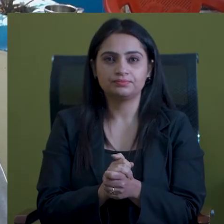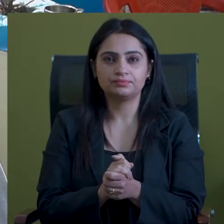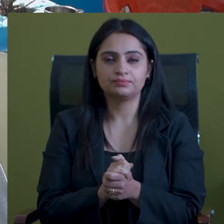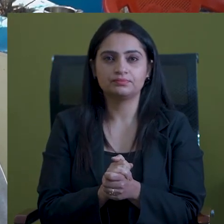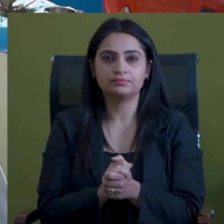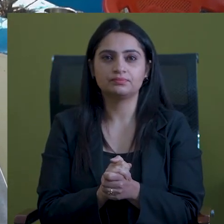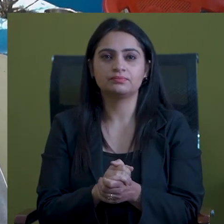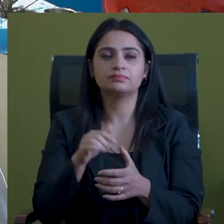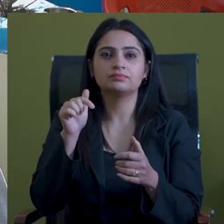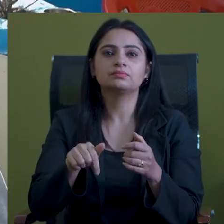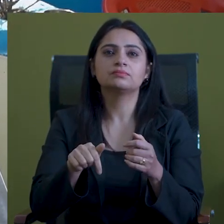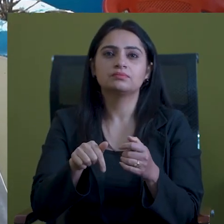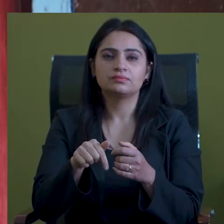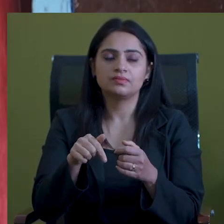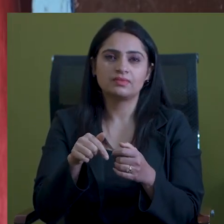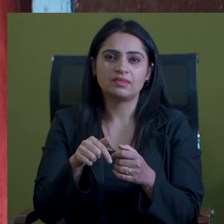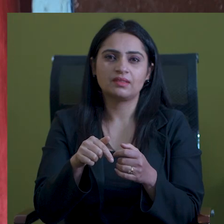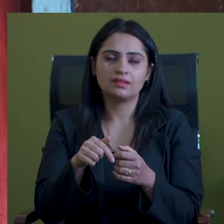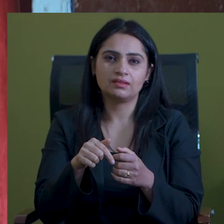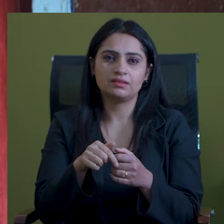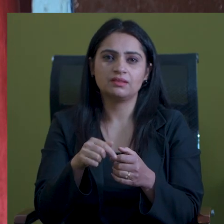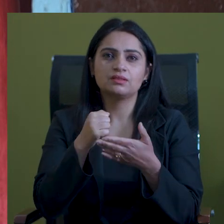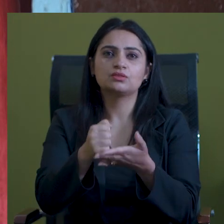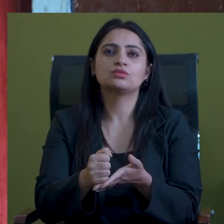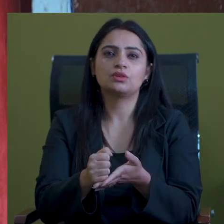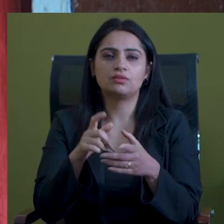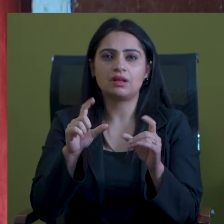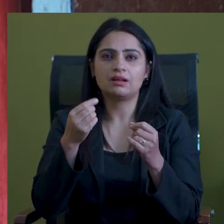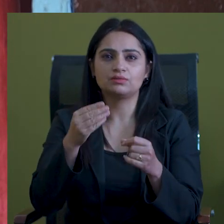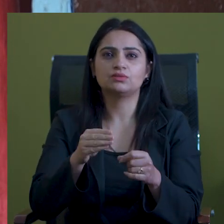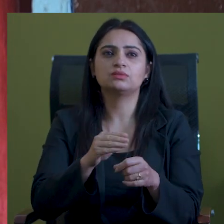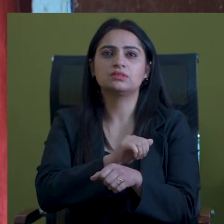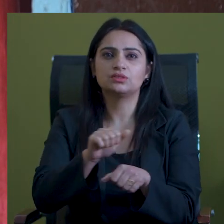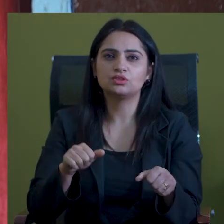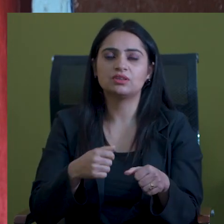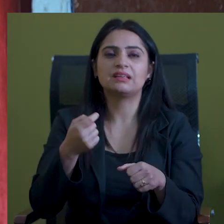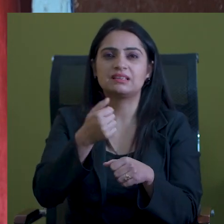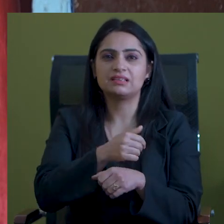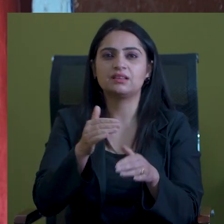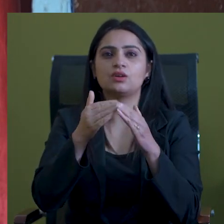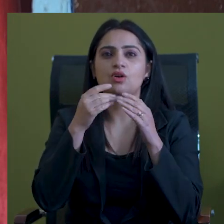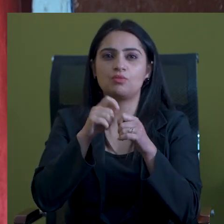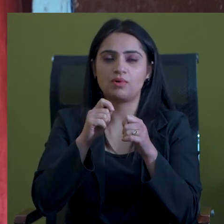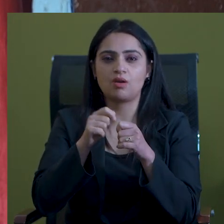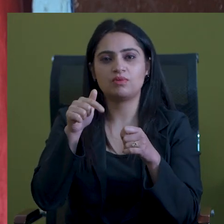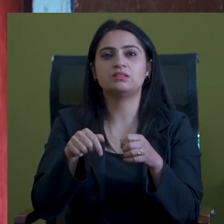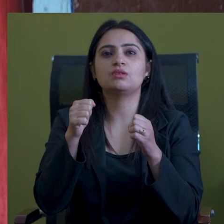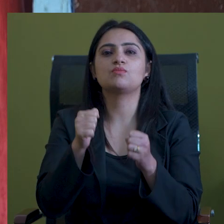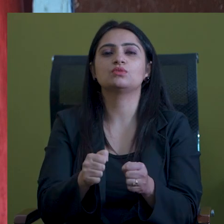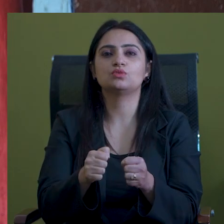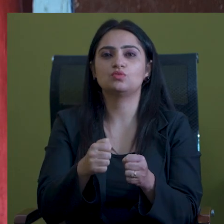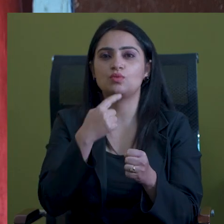अधियर को भाटना बसे कि कमा हुआ ना गए आति अब जग असा जली ओए भार बना फैंब एते इस सेटल हो लाम अब